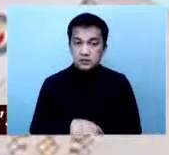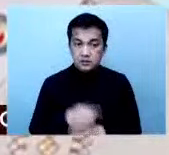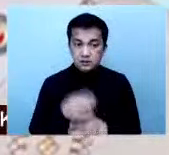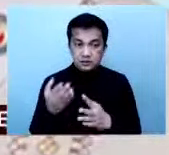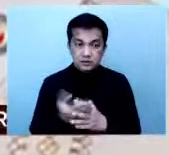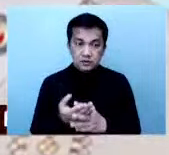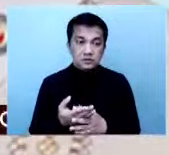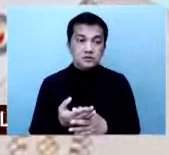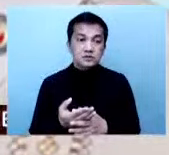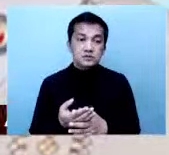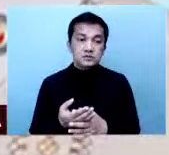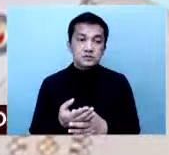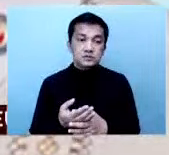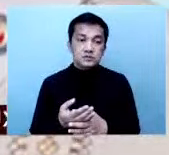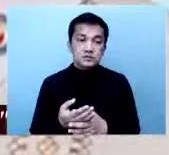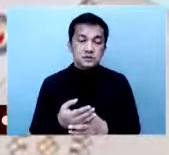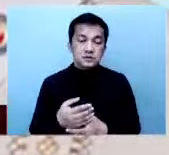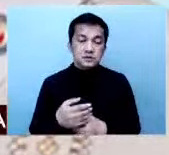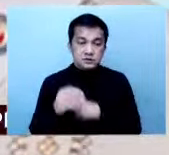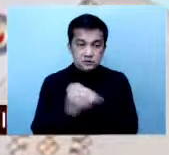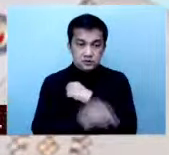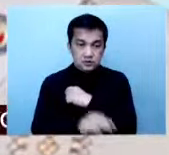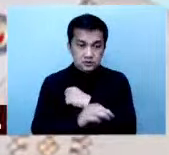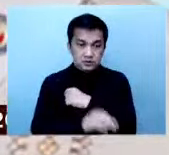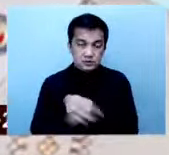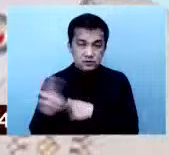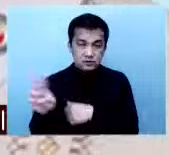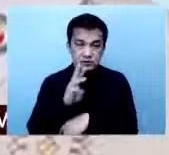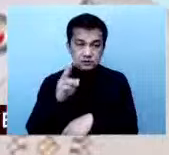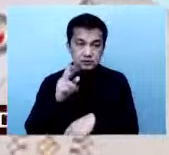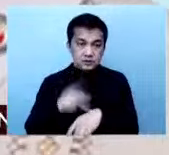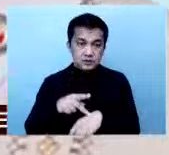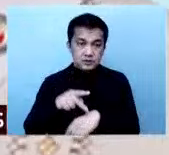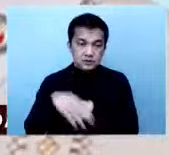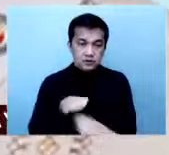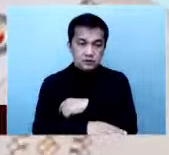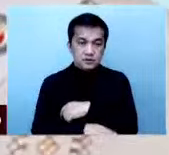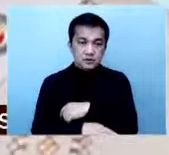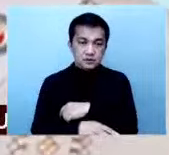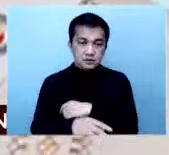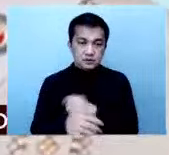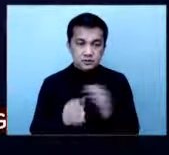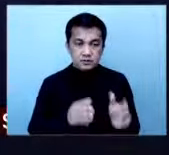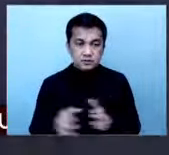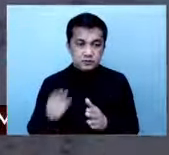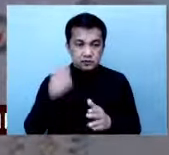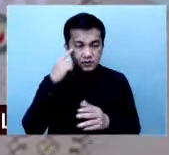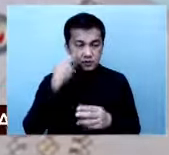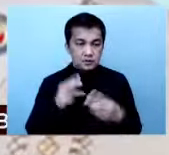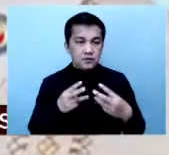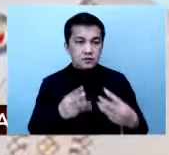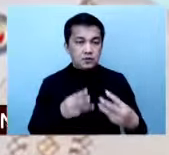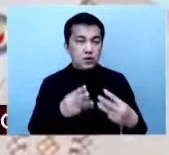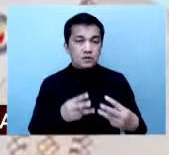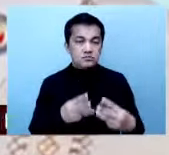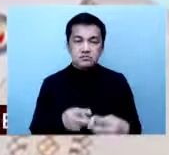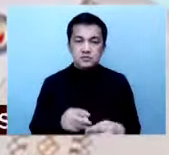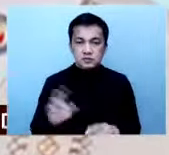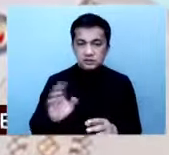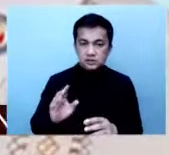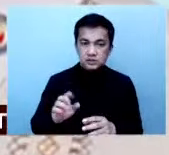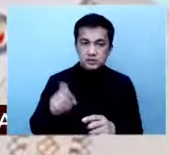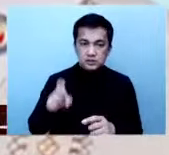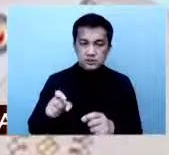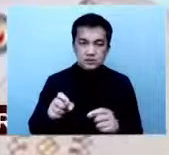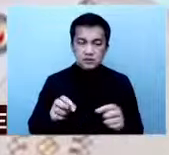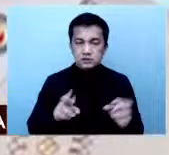ah mga dayuhan diyan sa West Philippines c ay ah maghanda para sa digma hindi dapat ihanda bilang